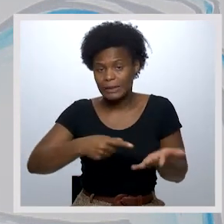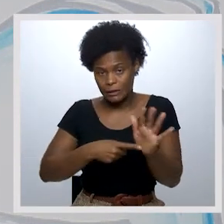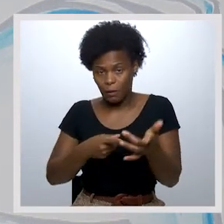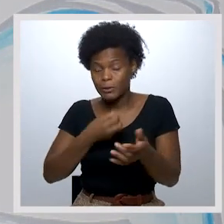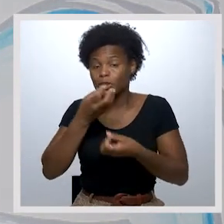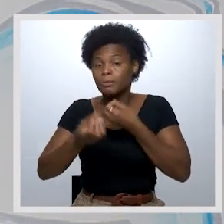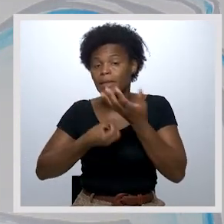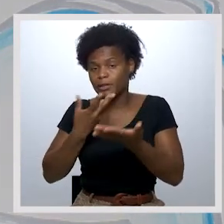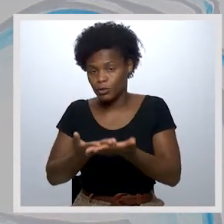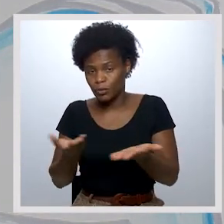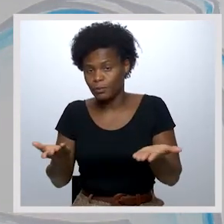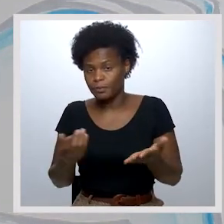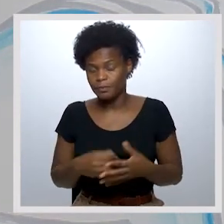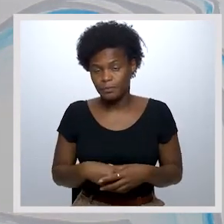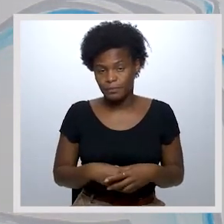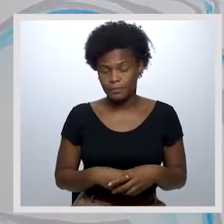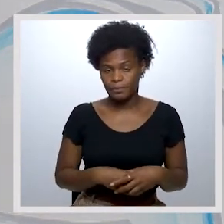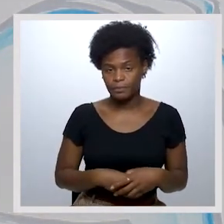donne une explication.